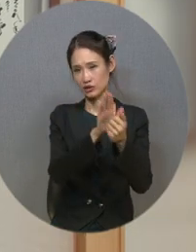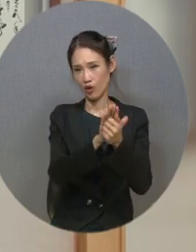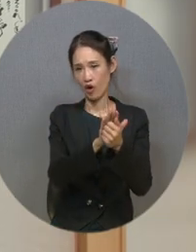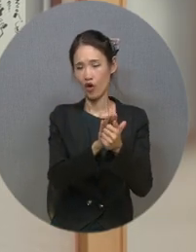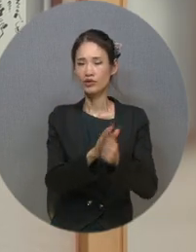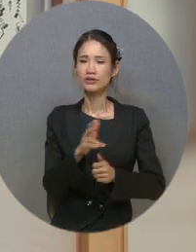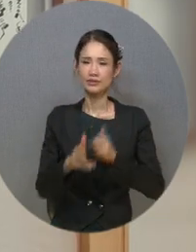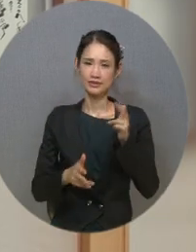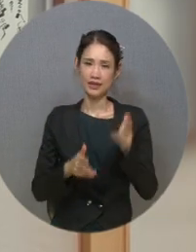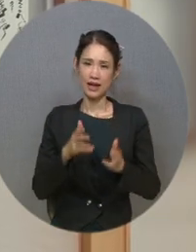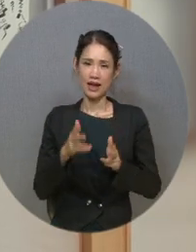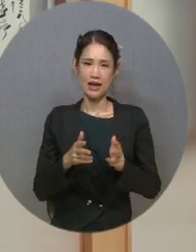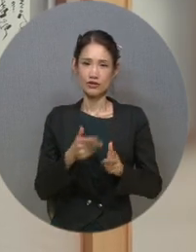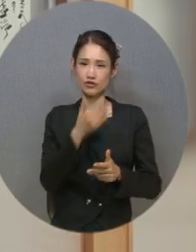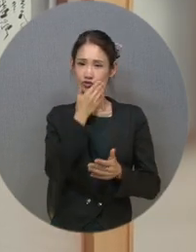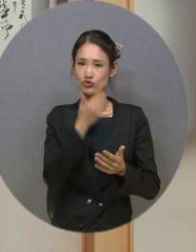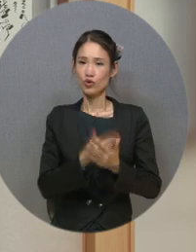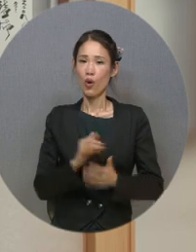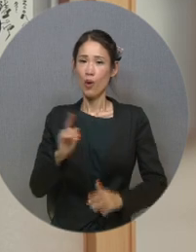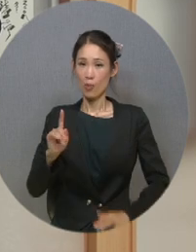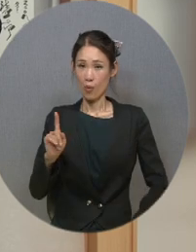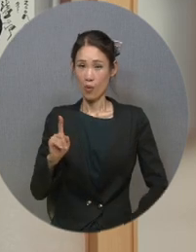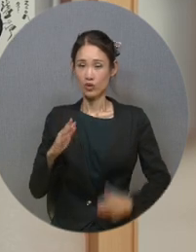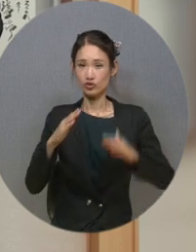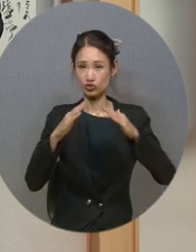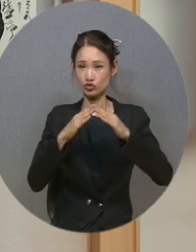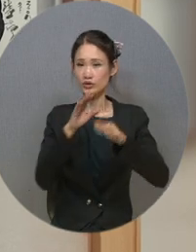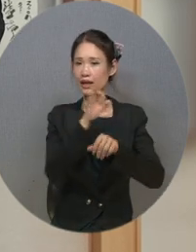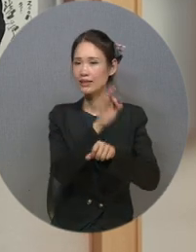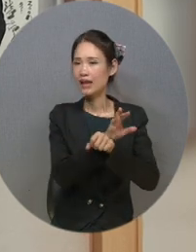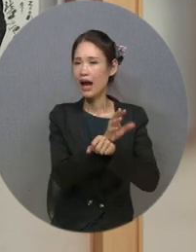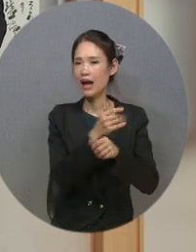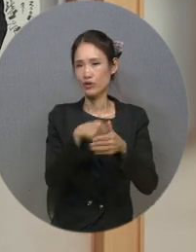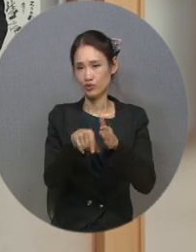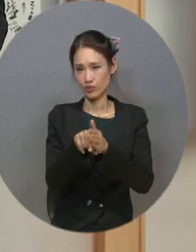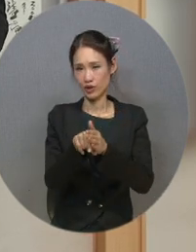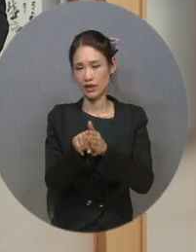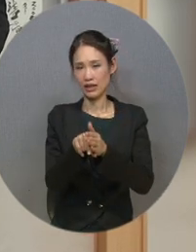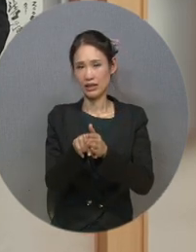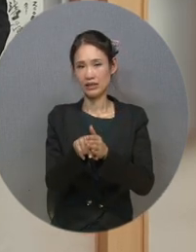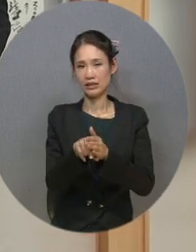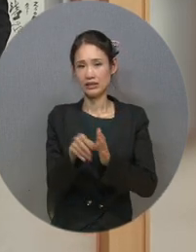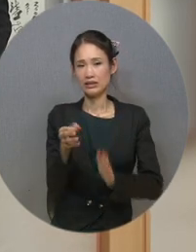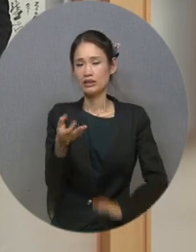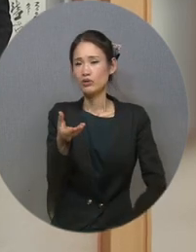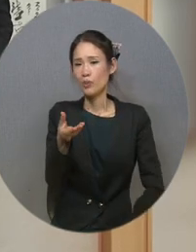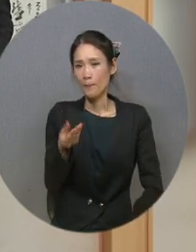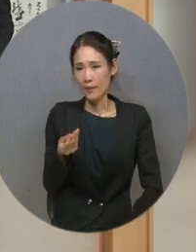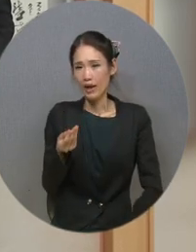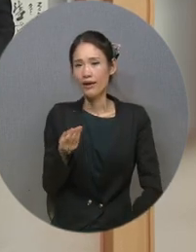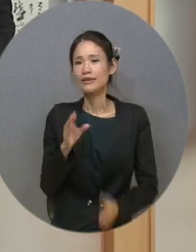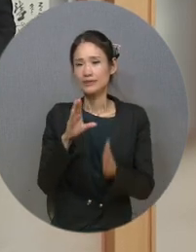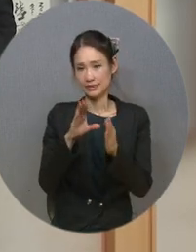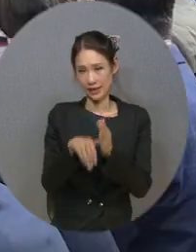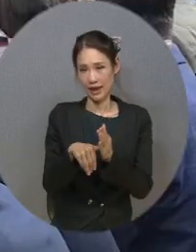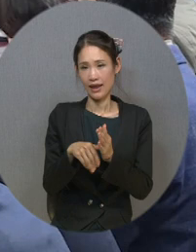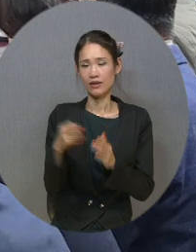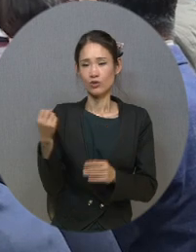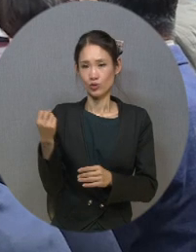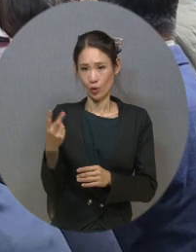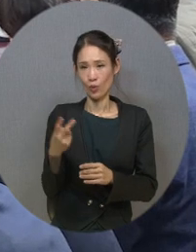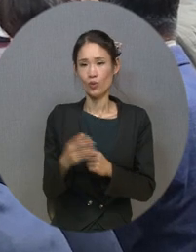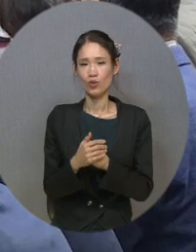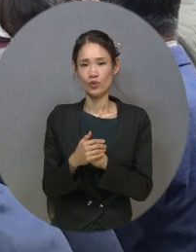네. 그래서 이제 핵심 골자는 주택 구입을 하기 위해서 은행으로부터 대출을 받았을 때 그리고 또